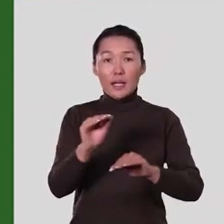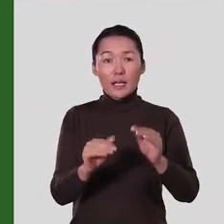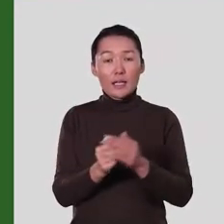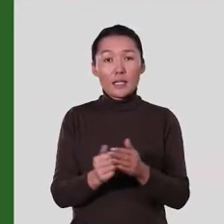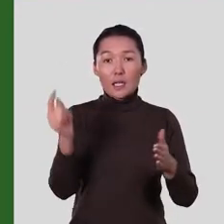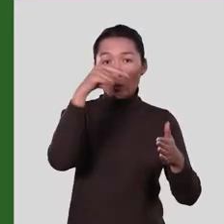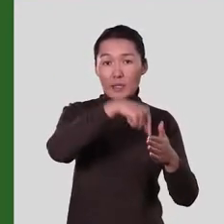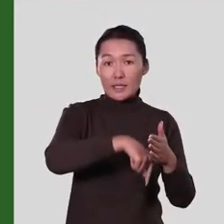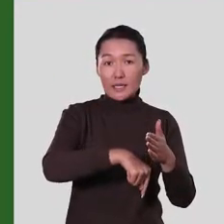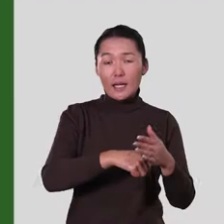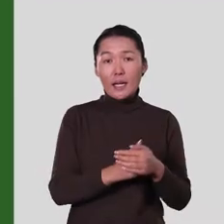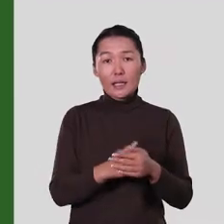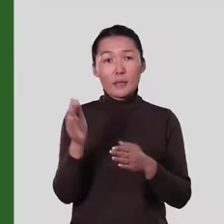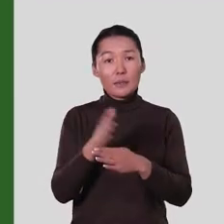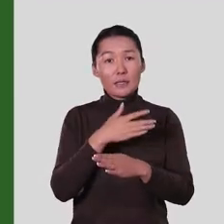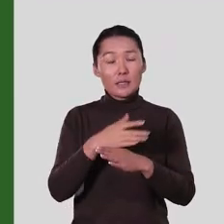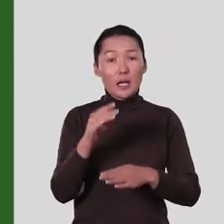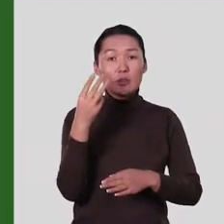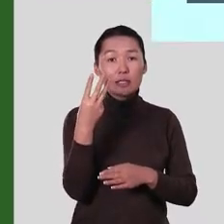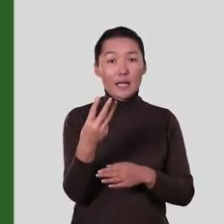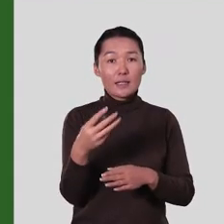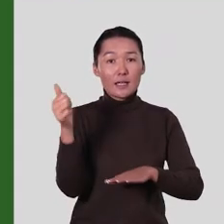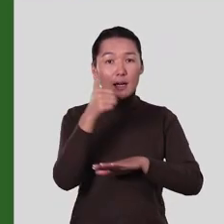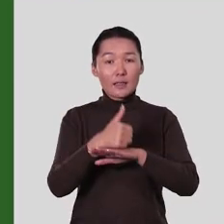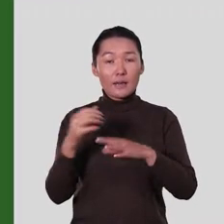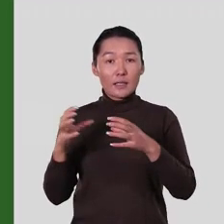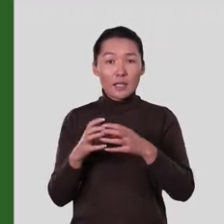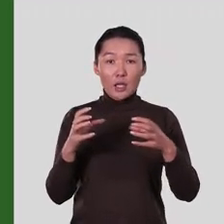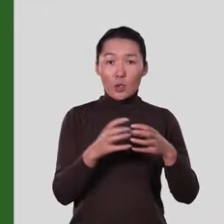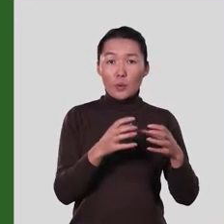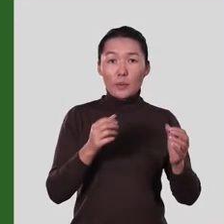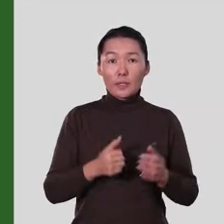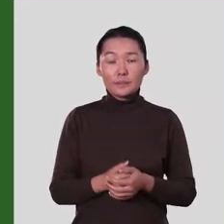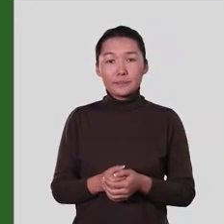залегания подразделяются на три основные группы.